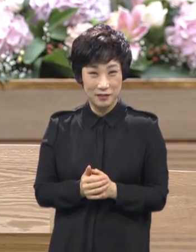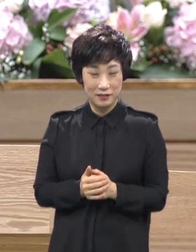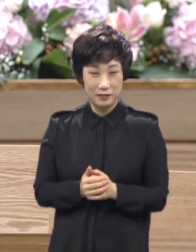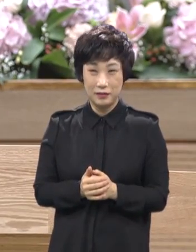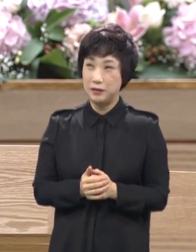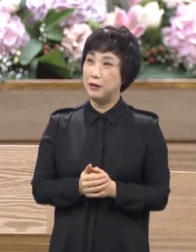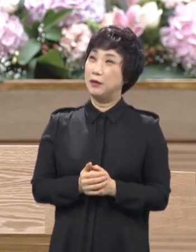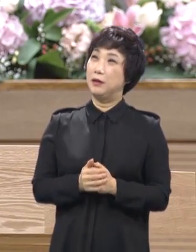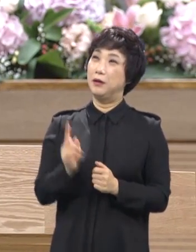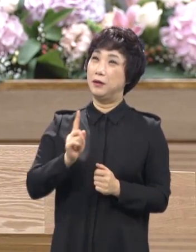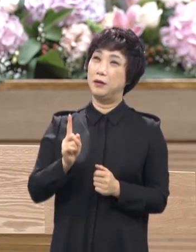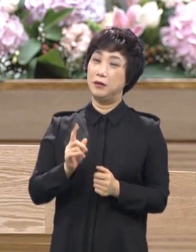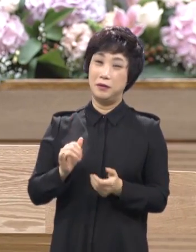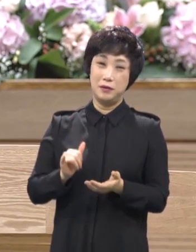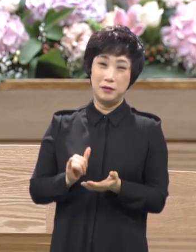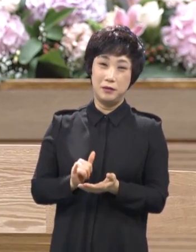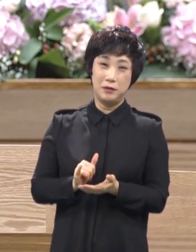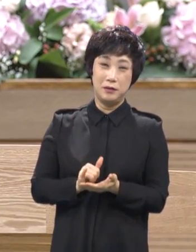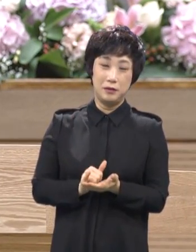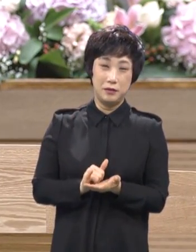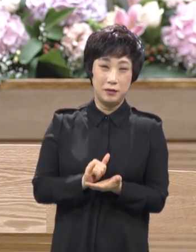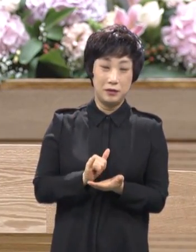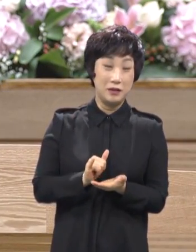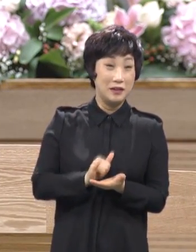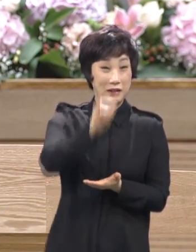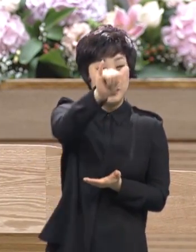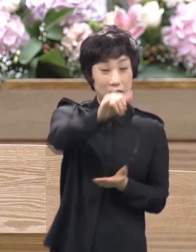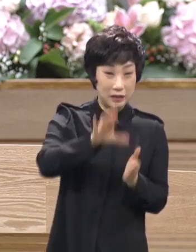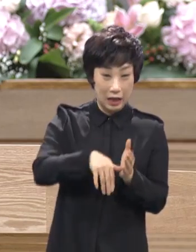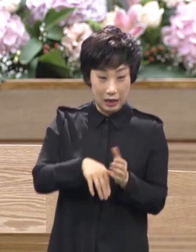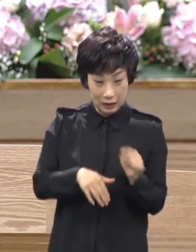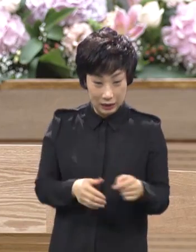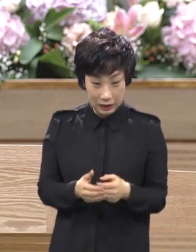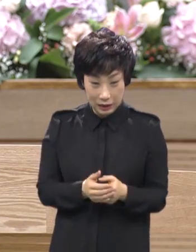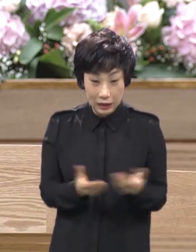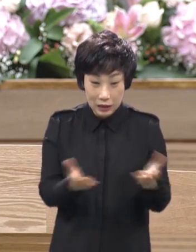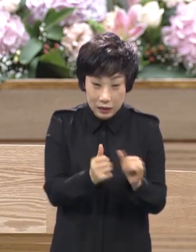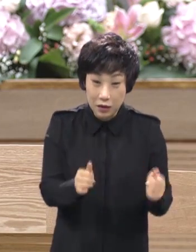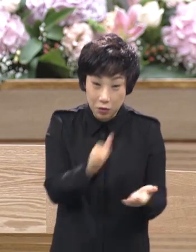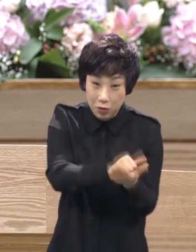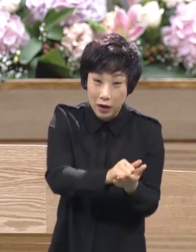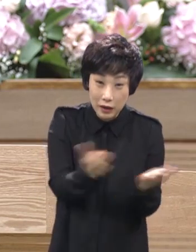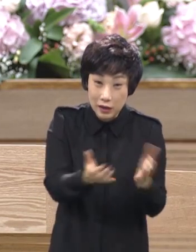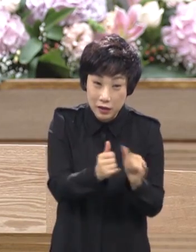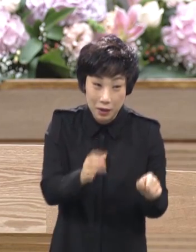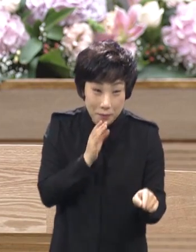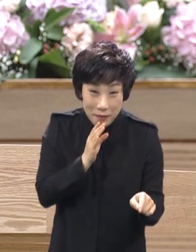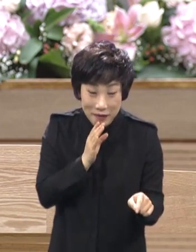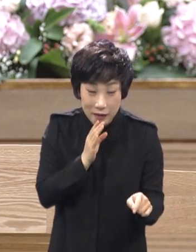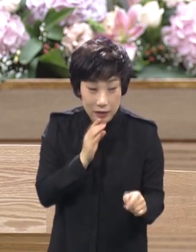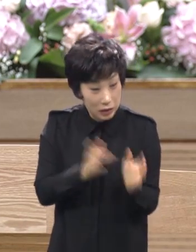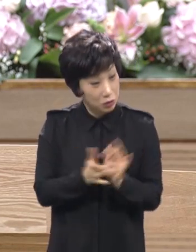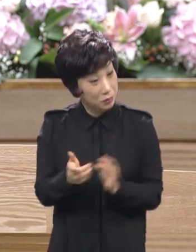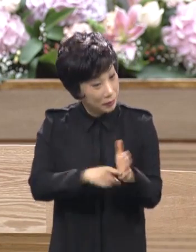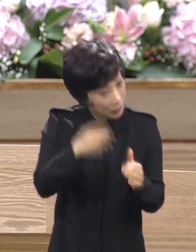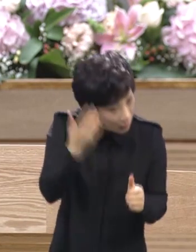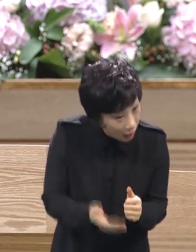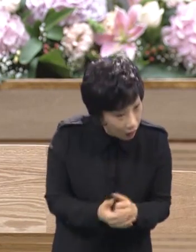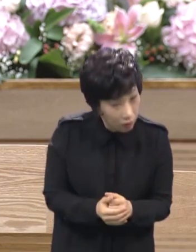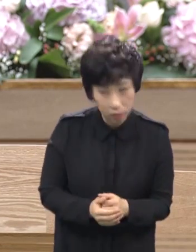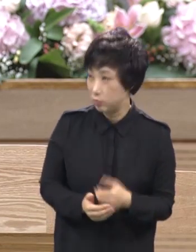그 비행기로 가면서 오고 하는 직원들에게 예수 믿는가?